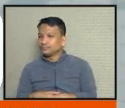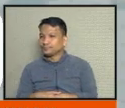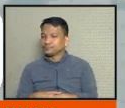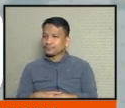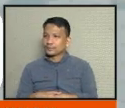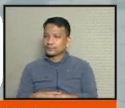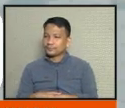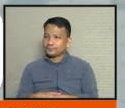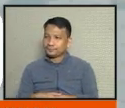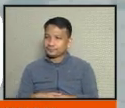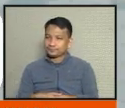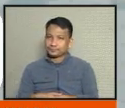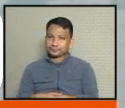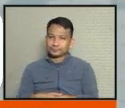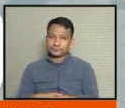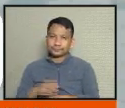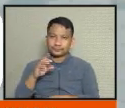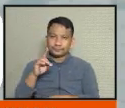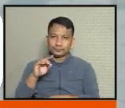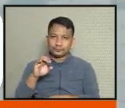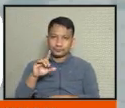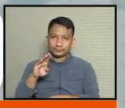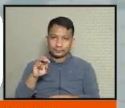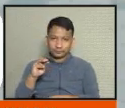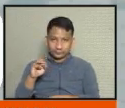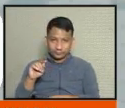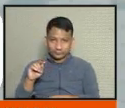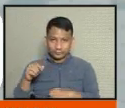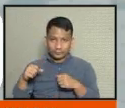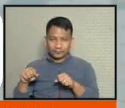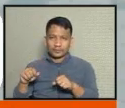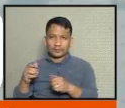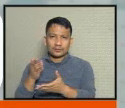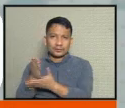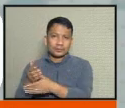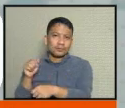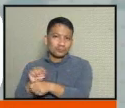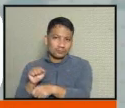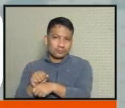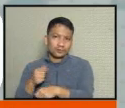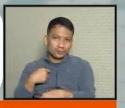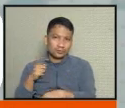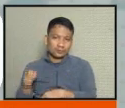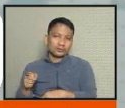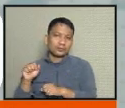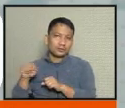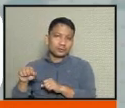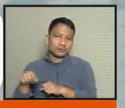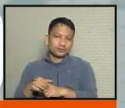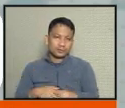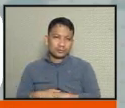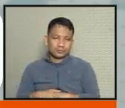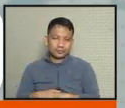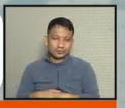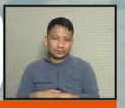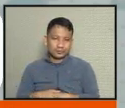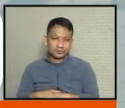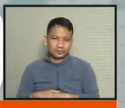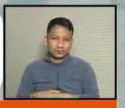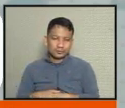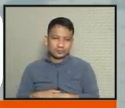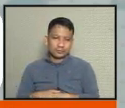Dito sa ano, sir? Del Monte Motors. Del Monte Motors. Diyan ka nagtatrabaho? Opo. Pero ano na, sir?